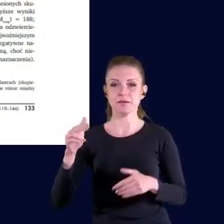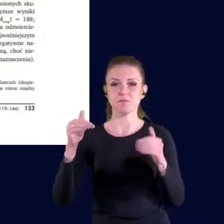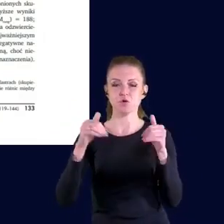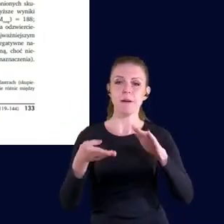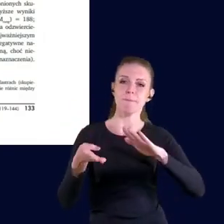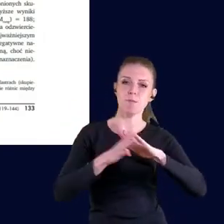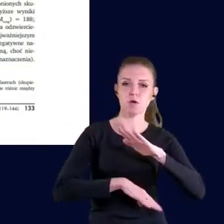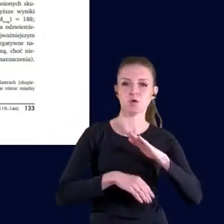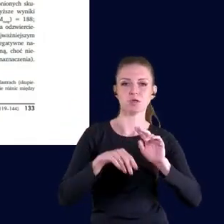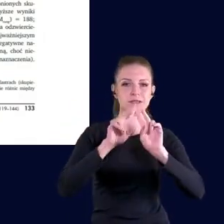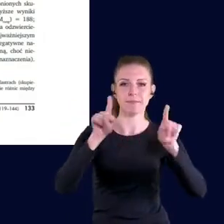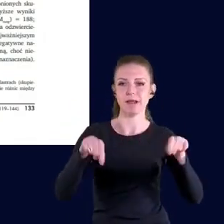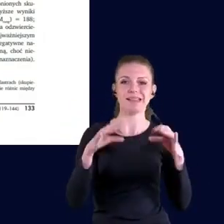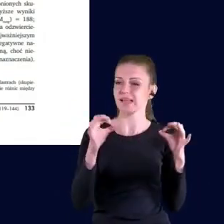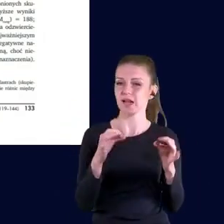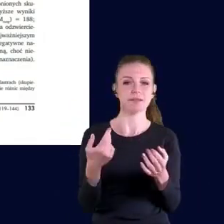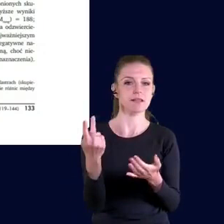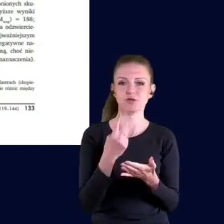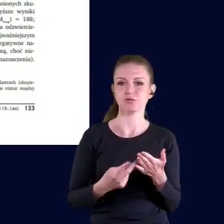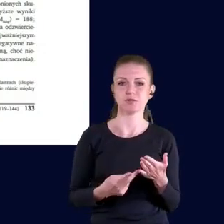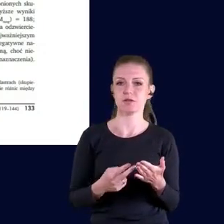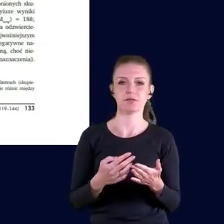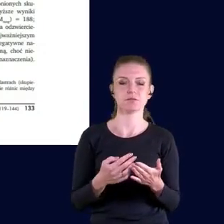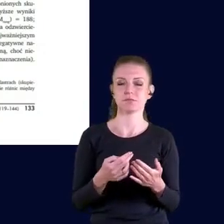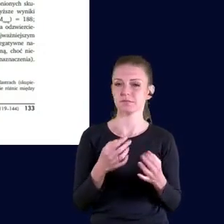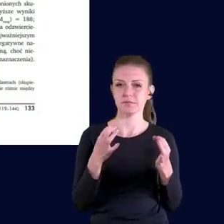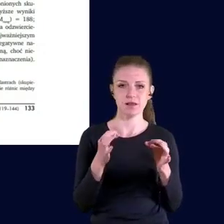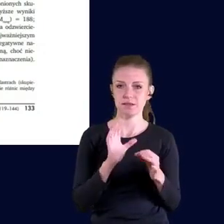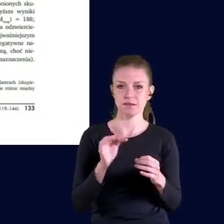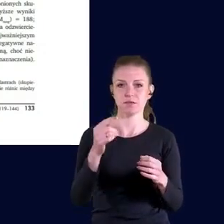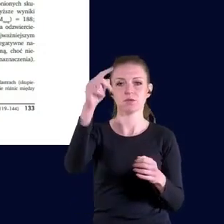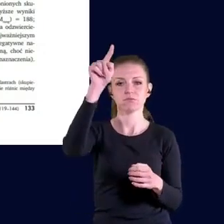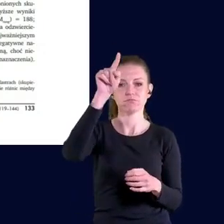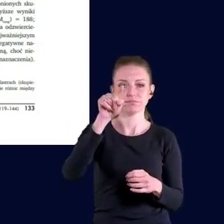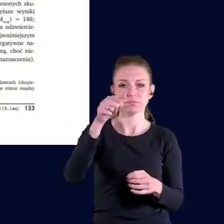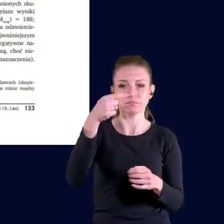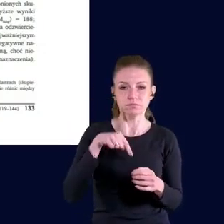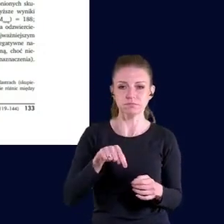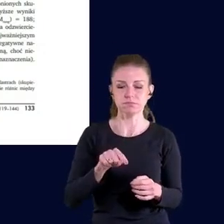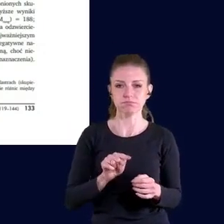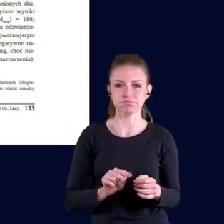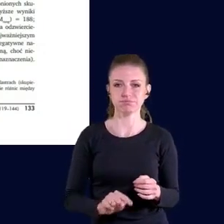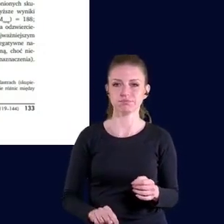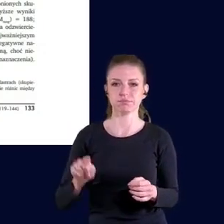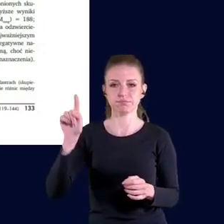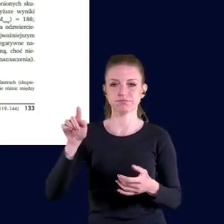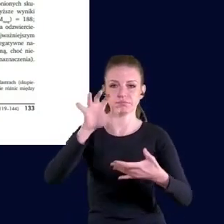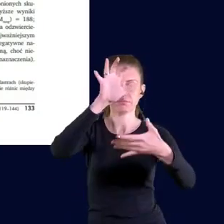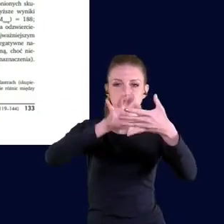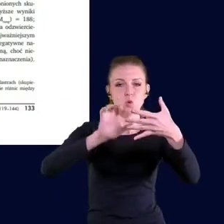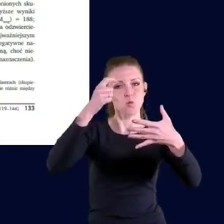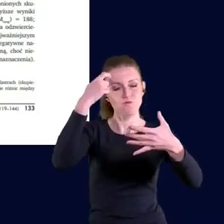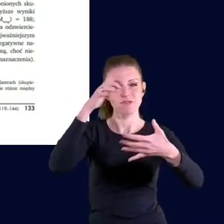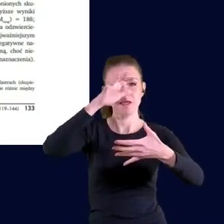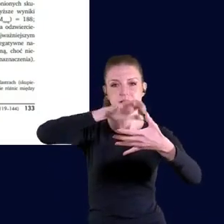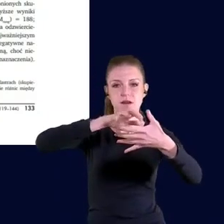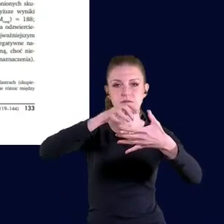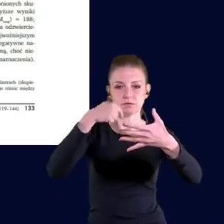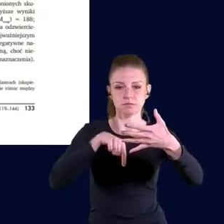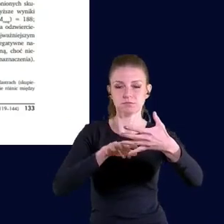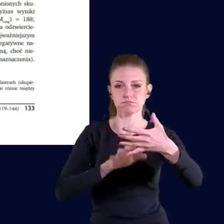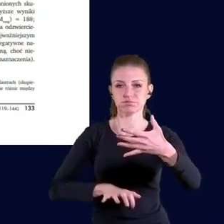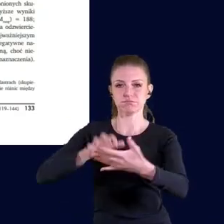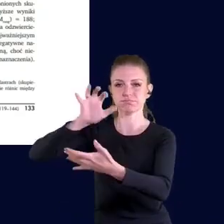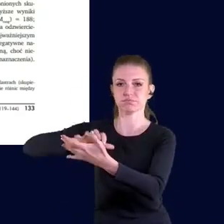mają państwo przykład adaptacji mamy tabelę i widzą państwo na niebiesko jest zaznaczone i taki